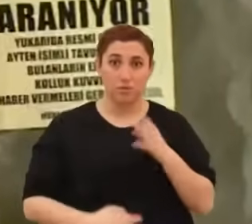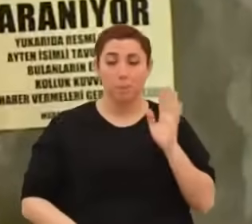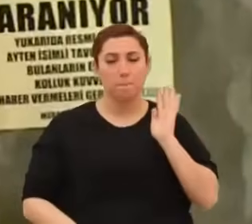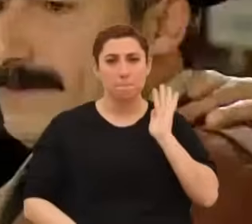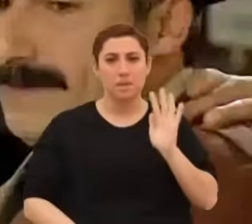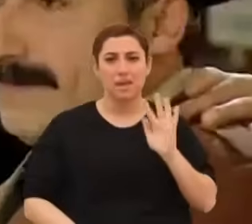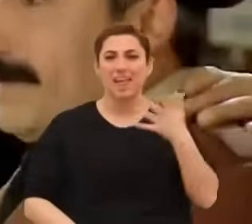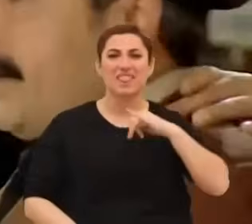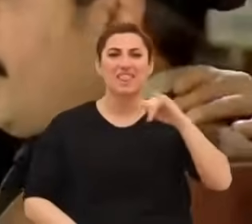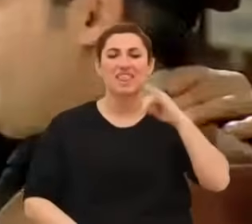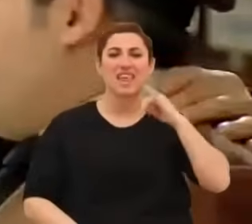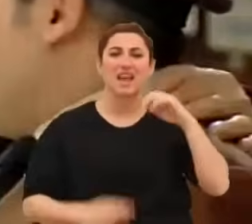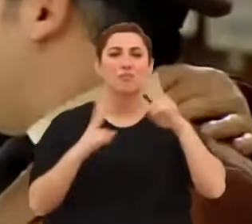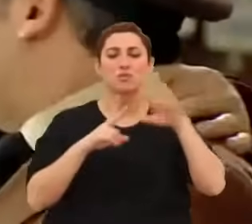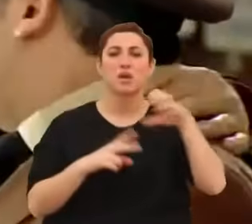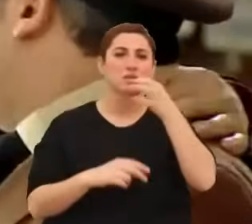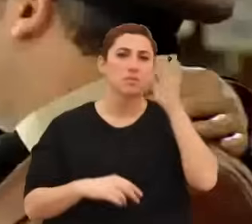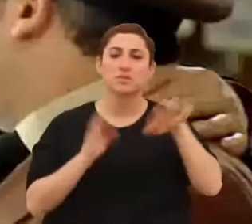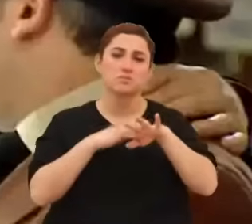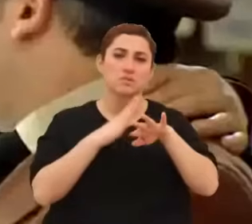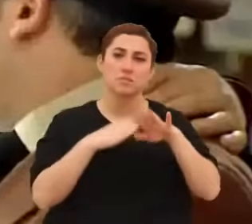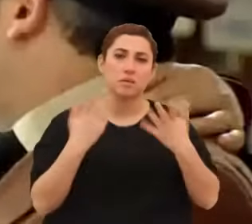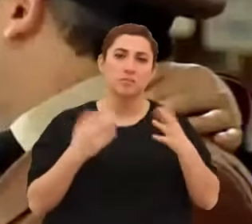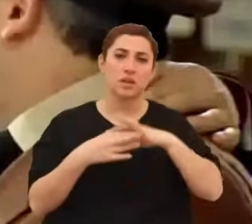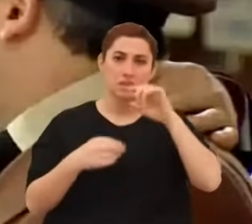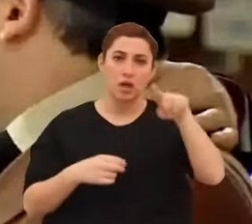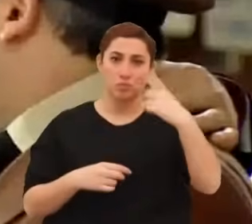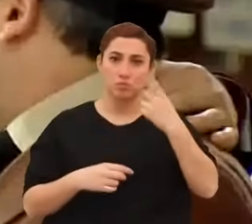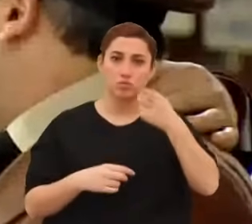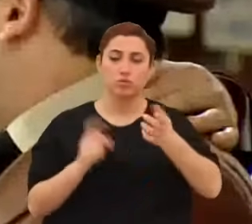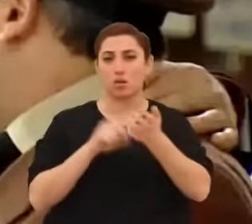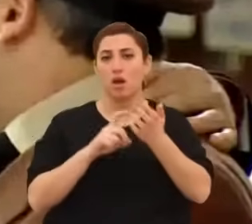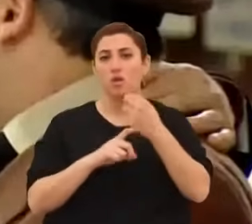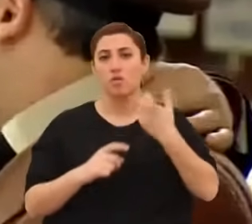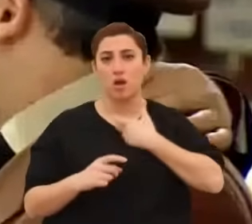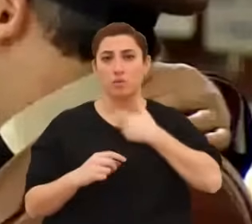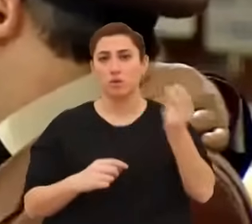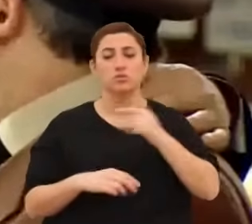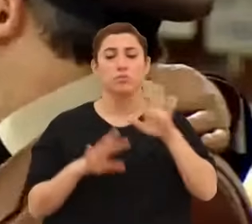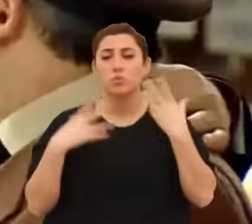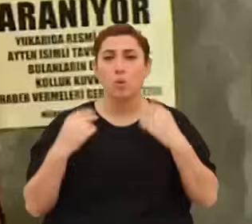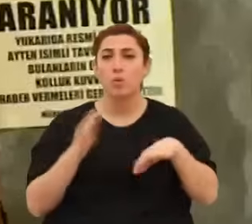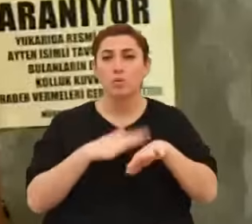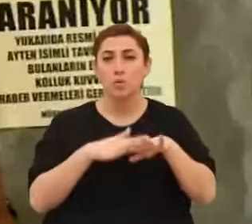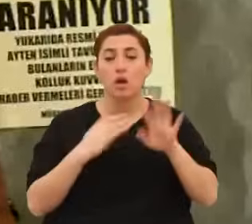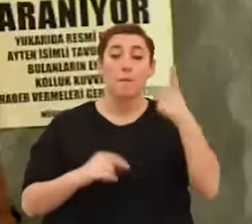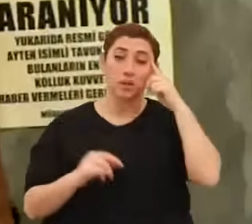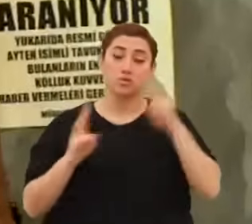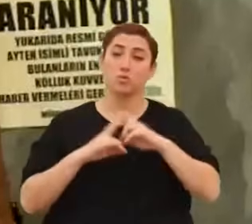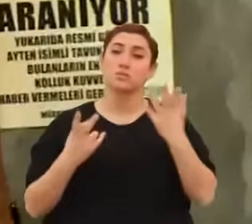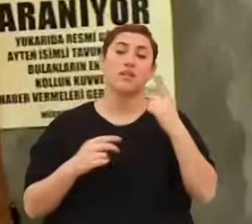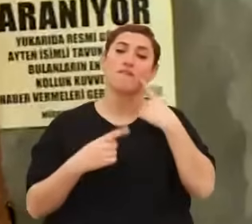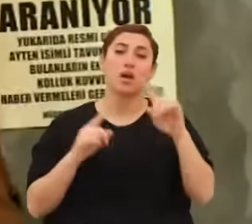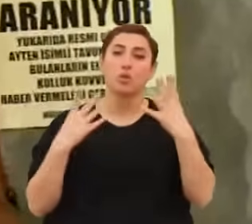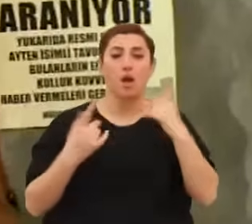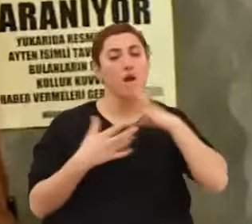Peki en yakın kolluk kuvvetine niye haber veriliyor Bekir ya? İnsan mı bu Bekir? Bu tavuk ya kanun kaçağı mı bu? Hayırdır ne olmuş? Başkomiserim ne fark